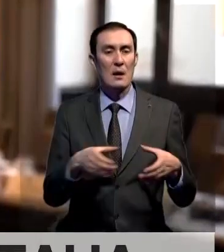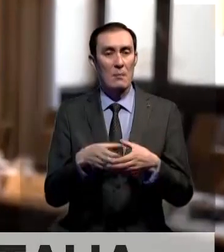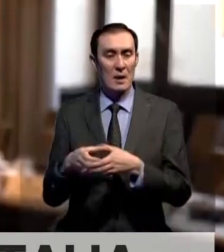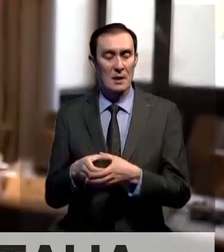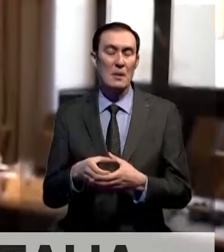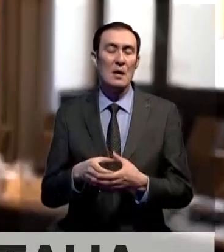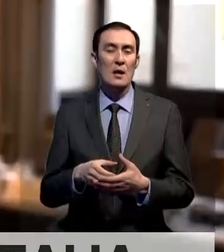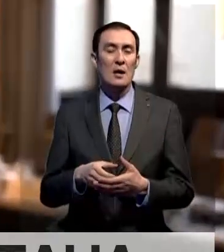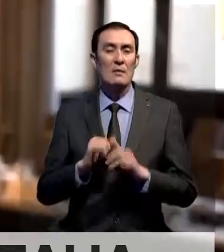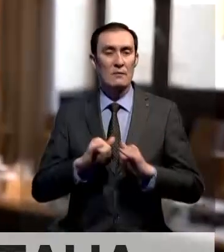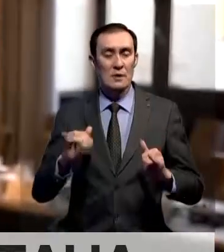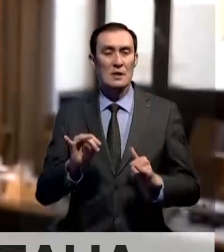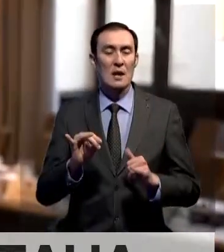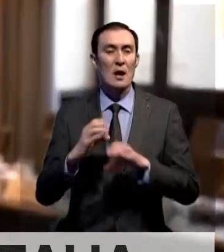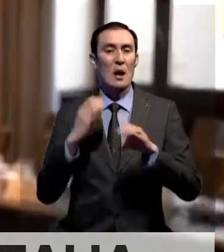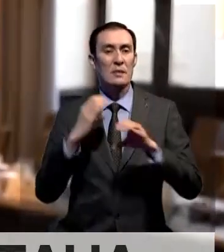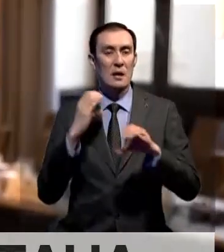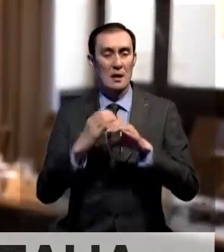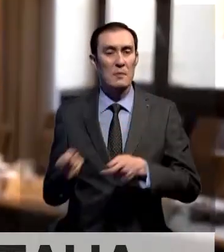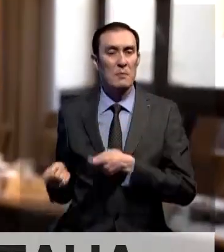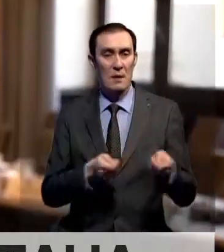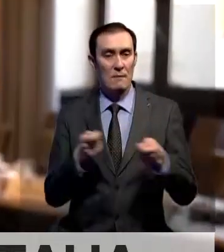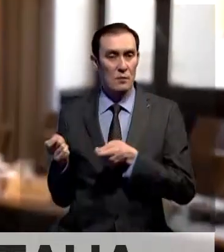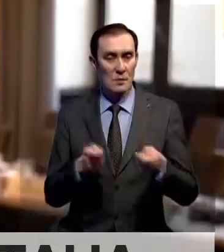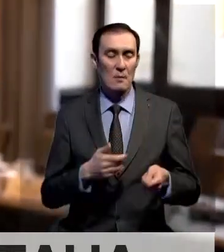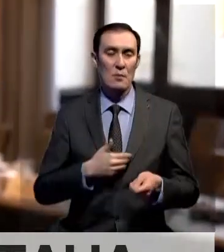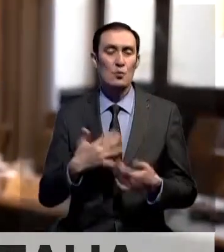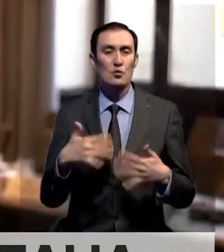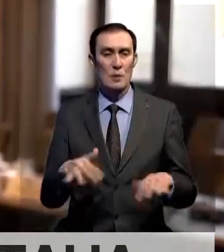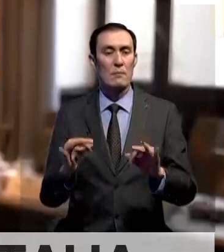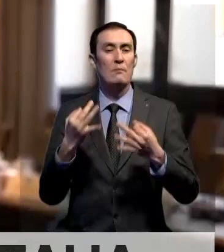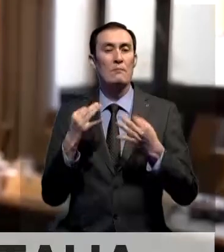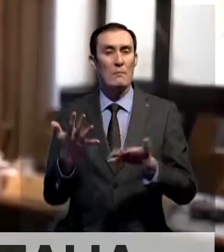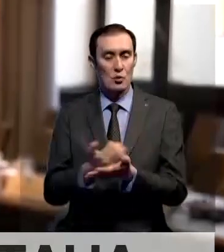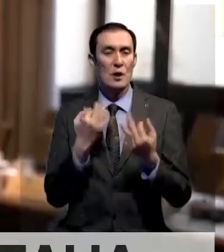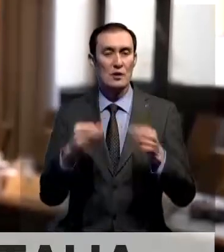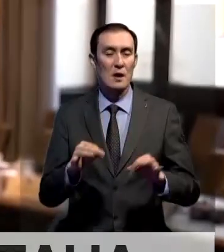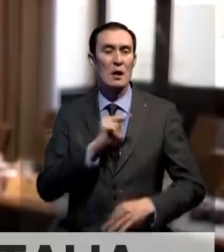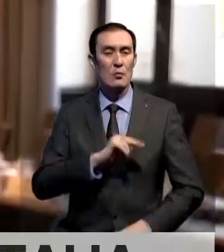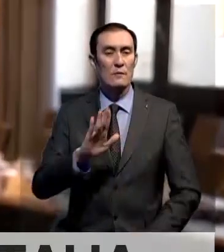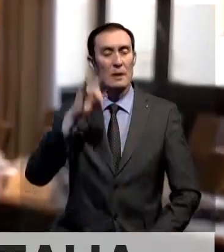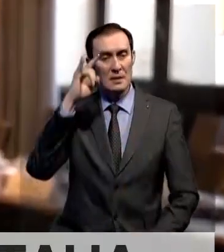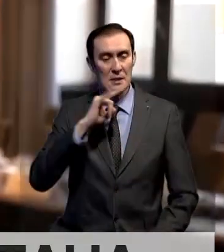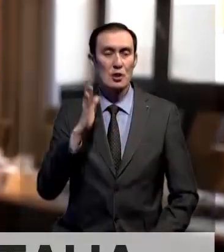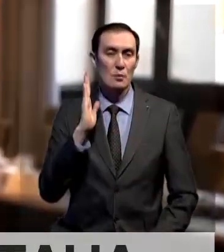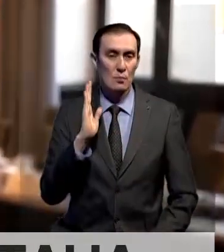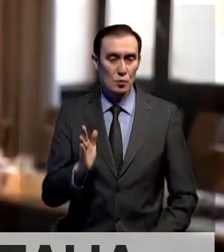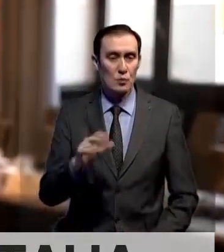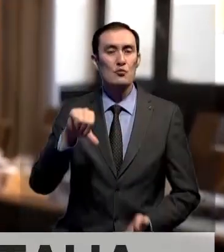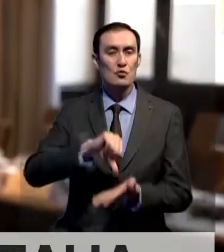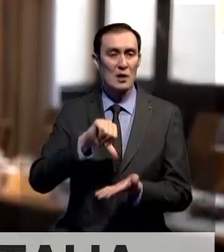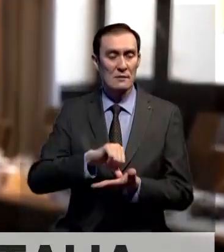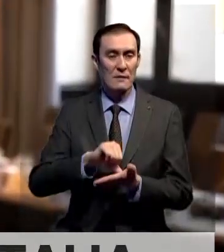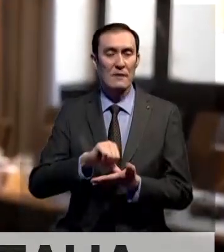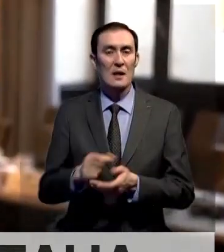компания, занимаемся и контейнерными перевозками. Мы уже получили разрешение на работу в Казахстане и будем участвовать